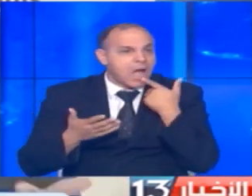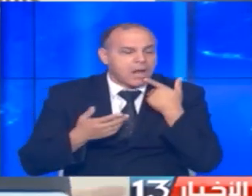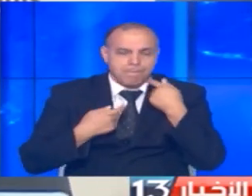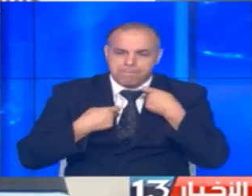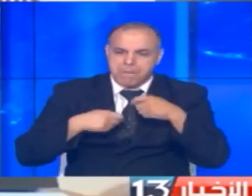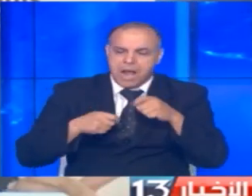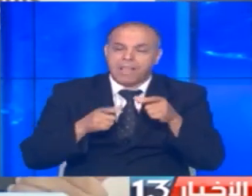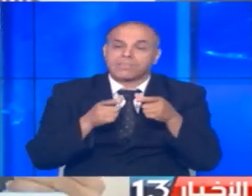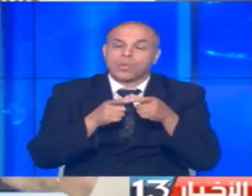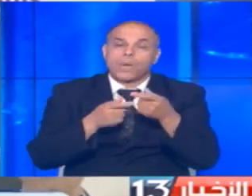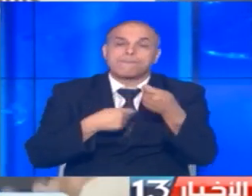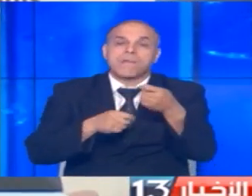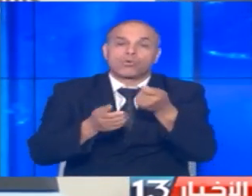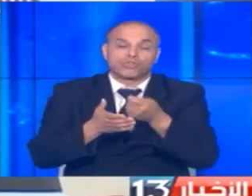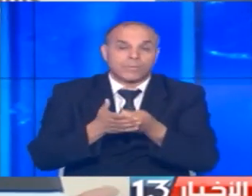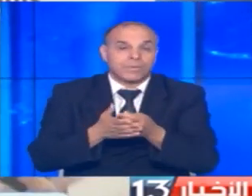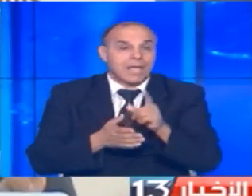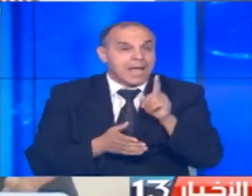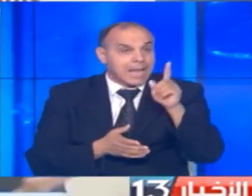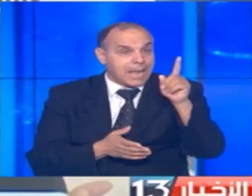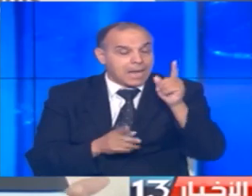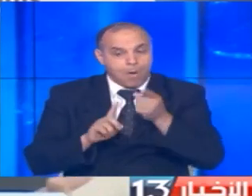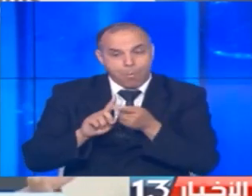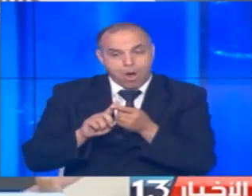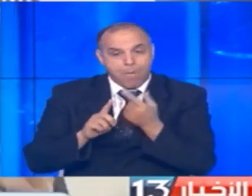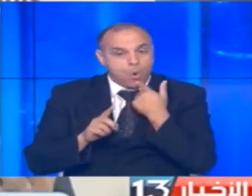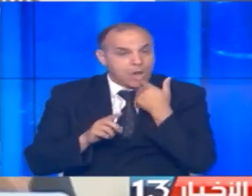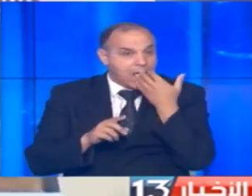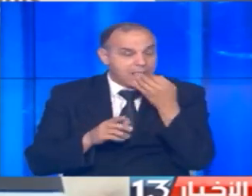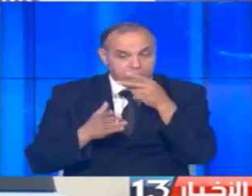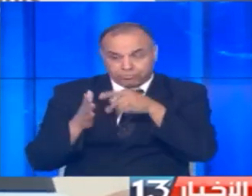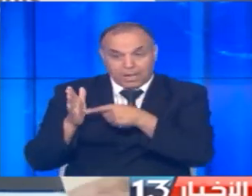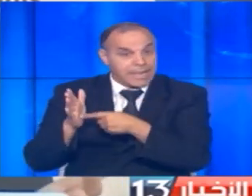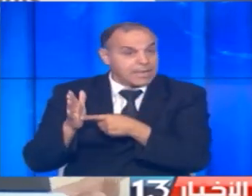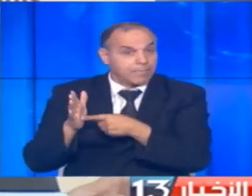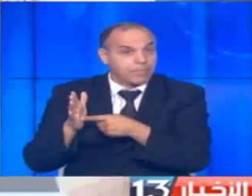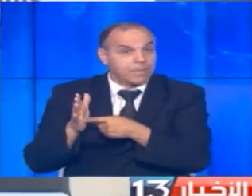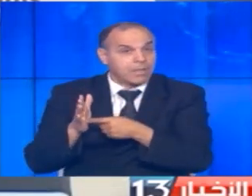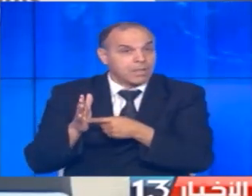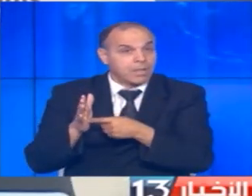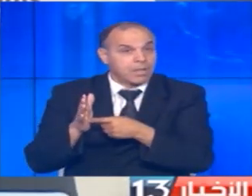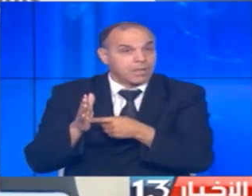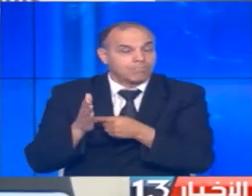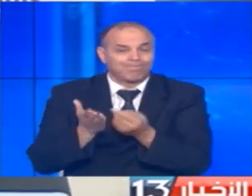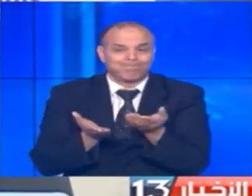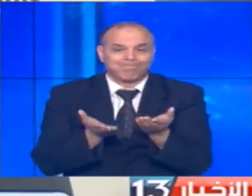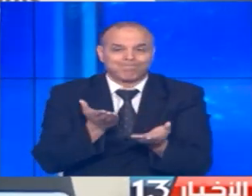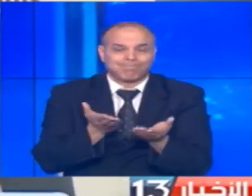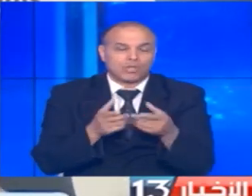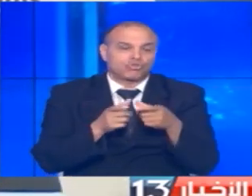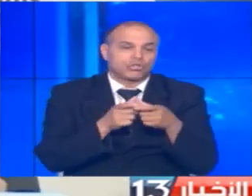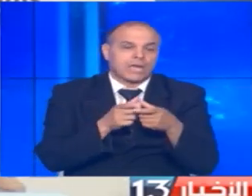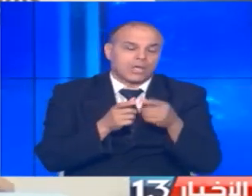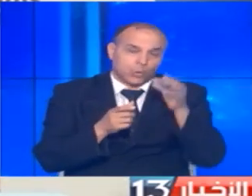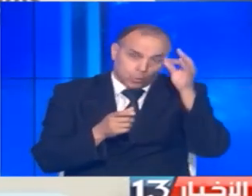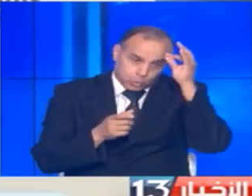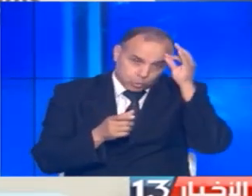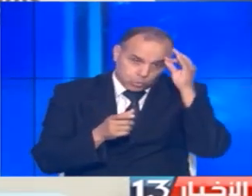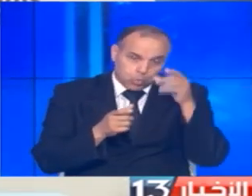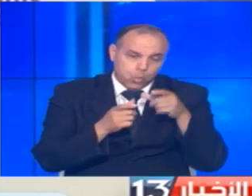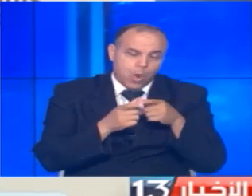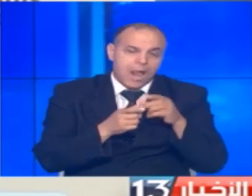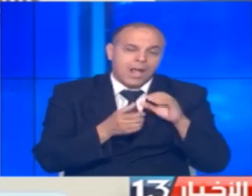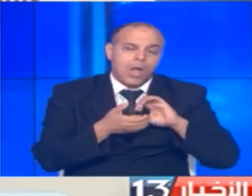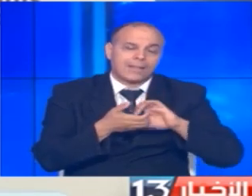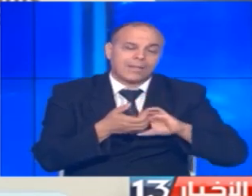الصفقات العمومية، ولكن المهم أن تنفيذ الاتفاق سيكون غير متوازي بين المؤسسات التونسية